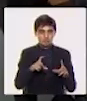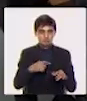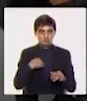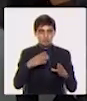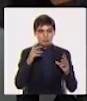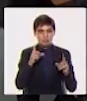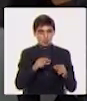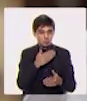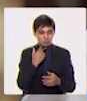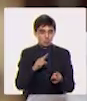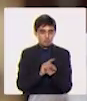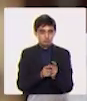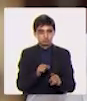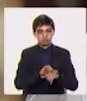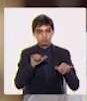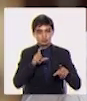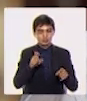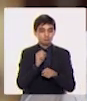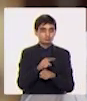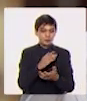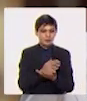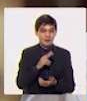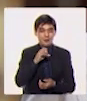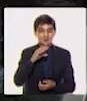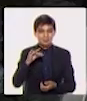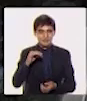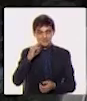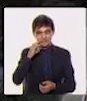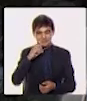төмендетпедік. Сондықтан осы үшін Каспи Кизетке алғысымызды білдіреміз.